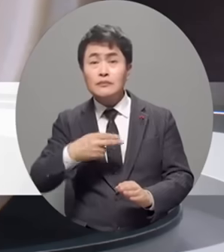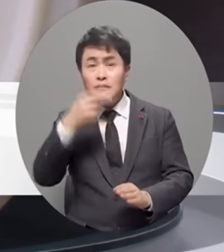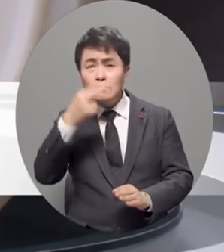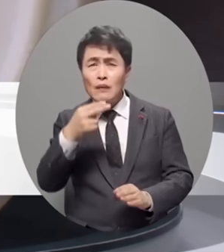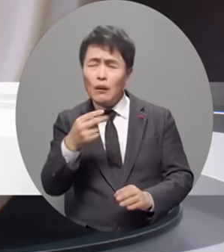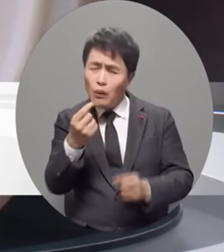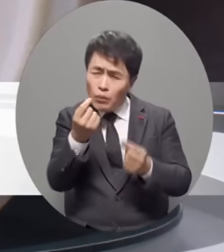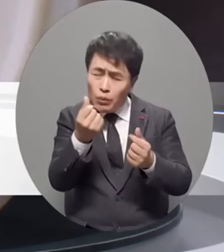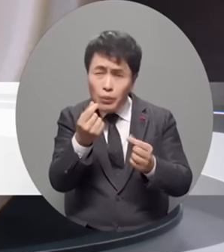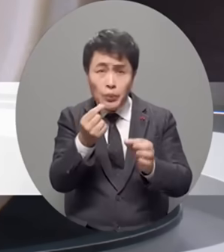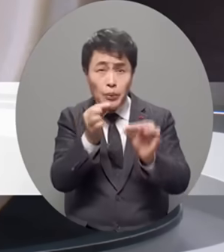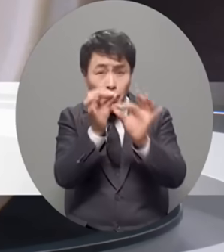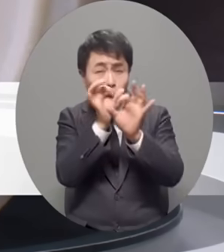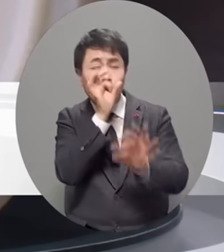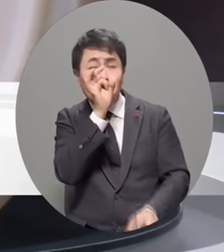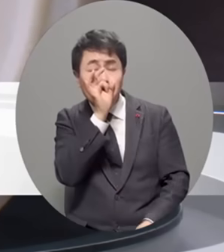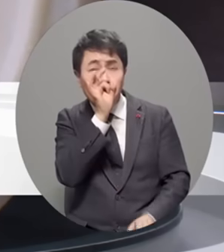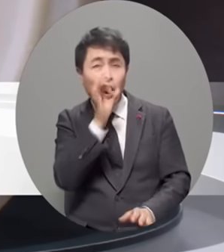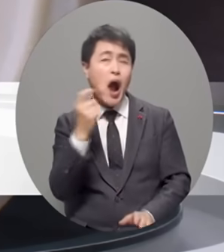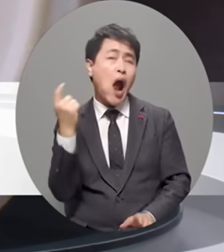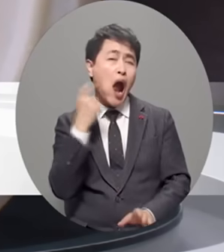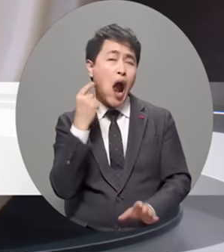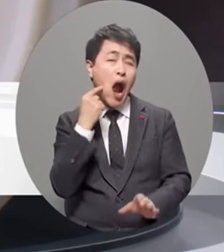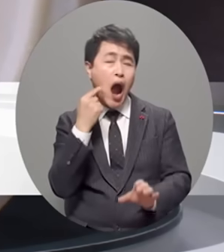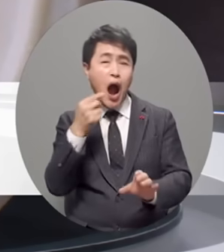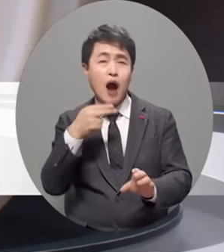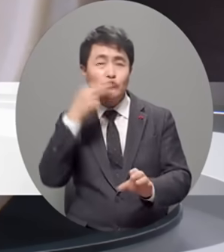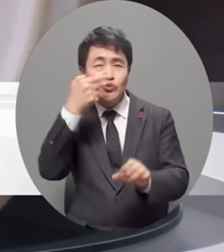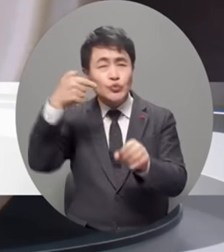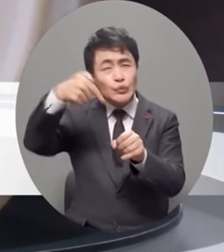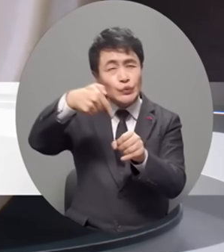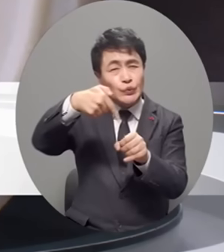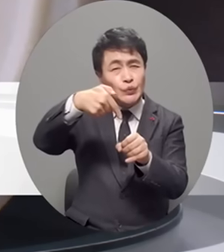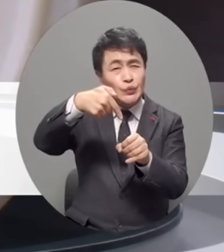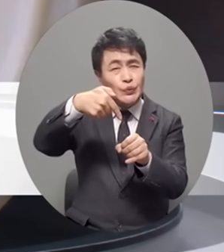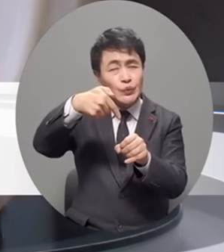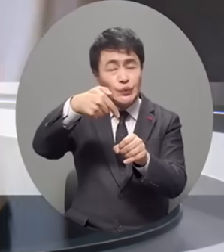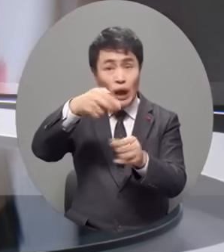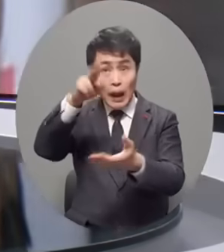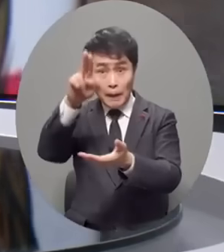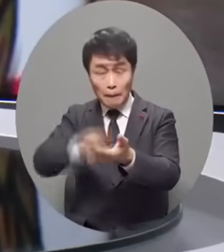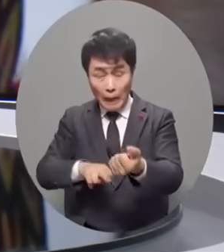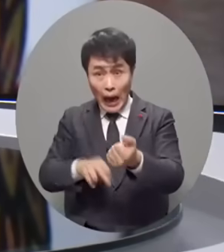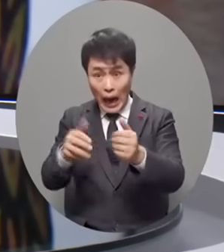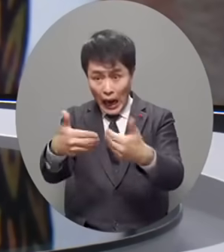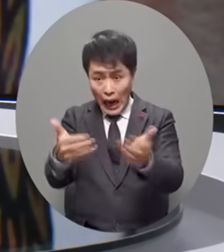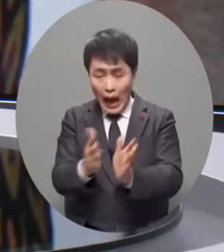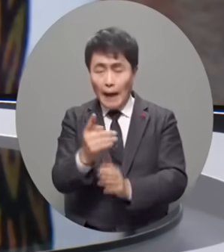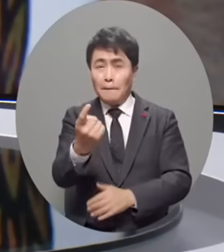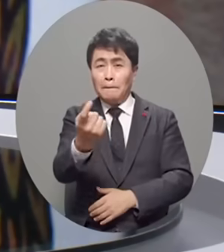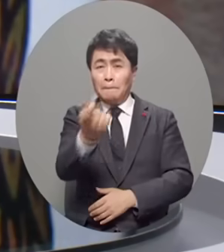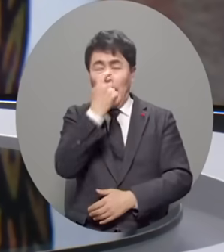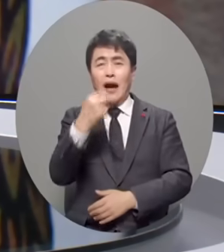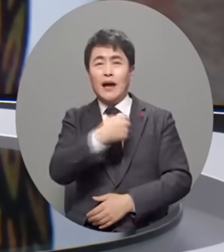미세한 구멍을 뚫고 가짜 술을 채워서 판매한 일당이 적발됐습니다. 베이징에서 이혜인 특파원이